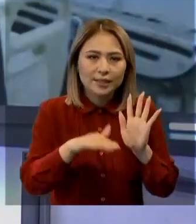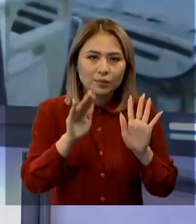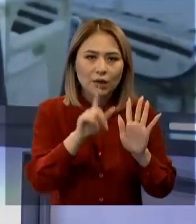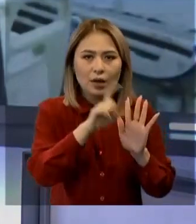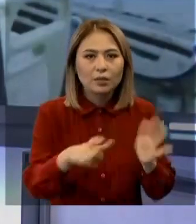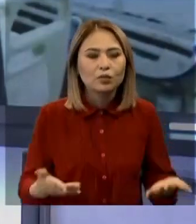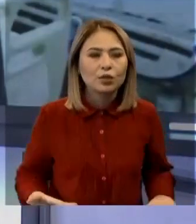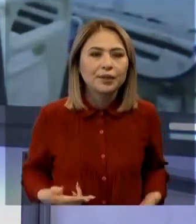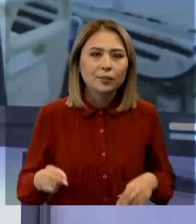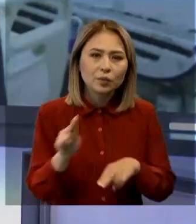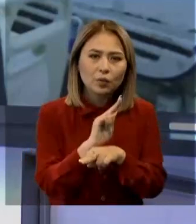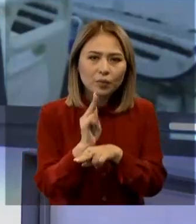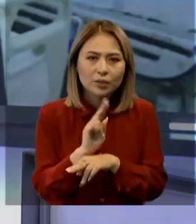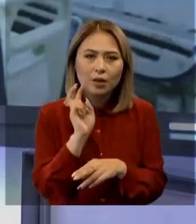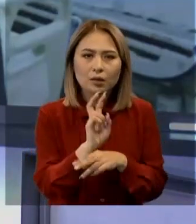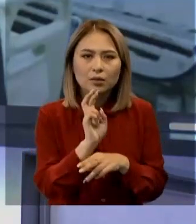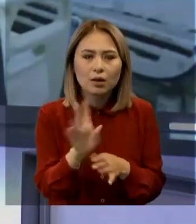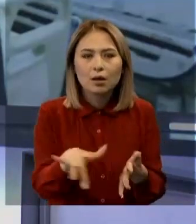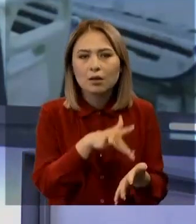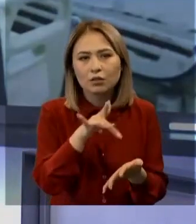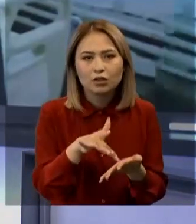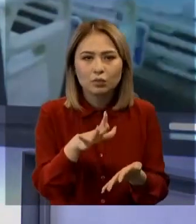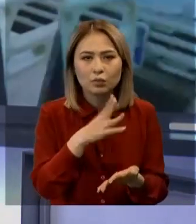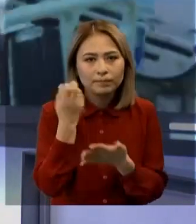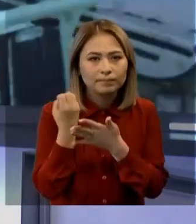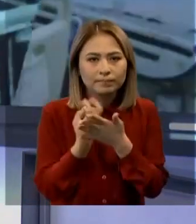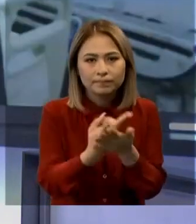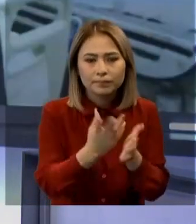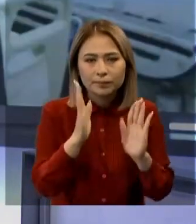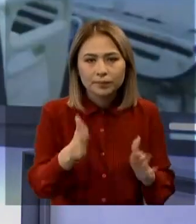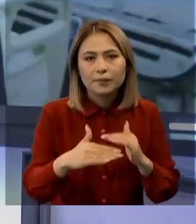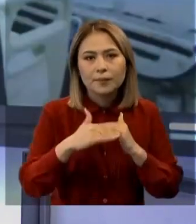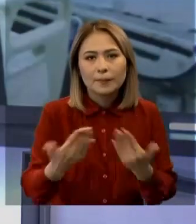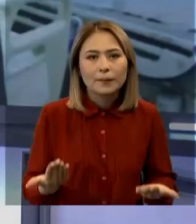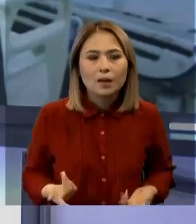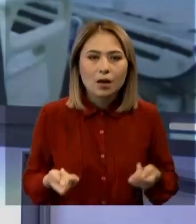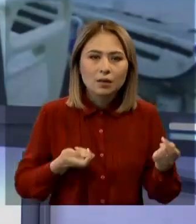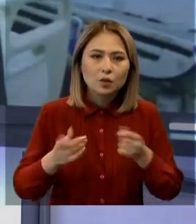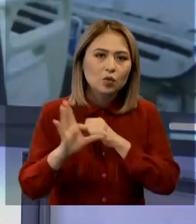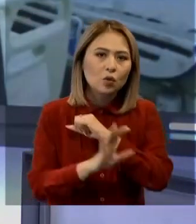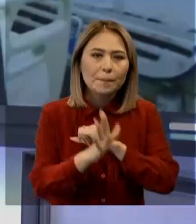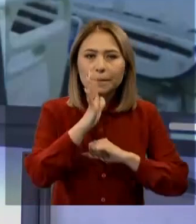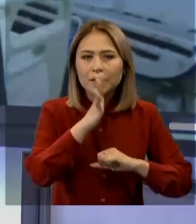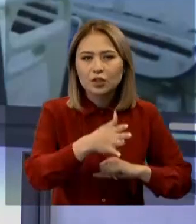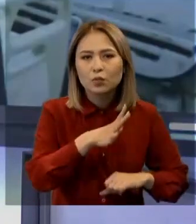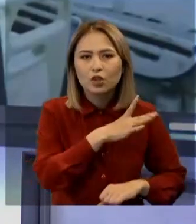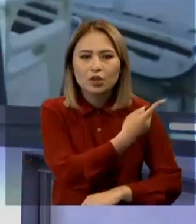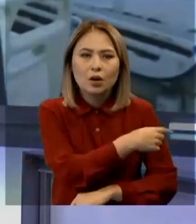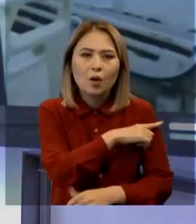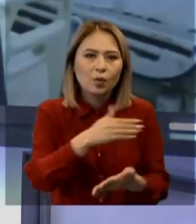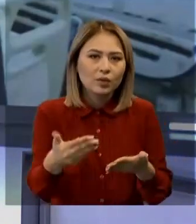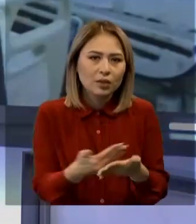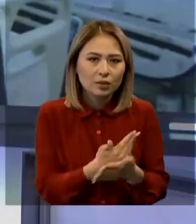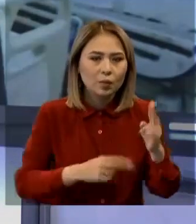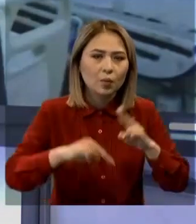мың адам тұрады. Емдом іздеген науқастар қалаға жатқызылады. Тұрғындардың айтуынша жергілікті әкімдік соңғы 5 жыл бойы жаңа